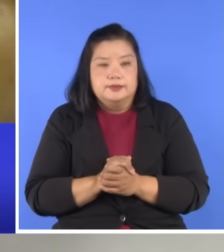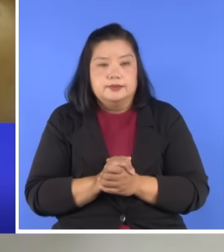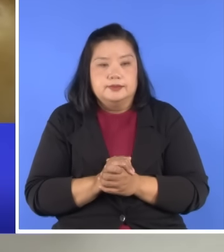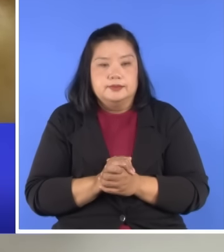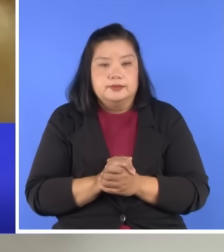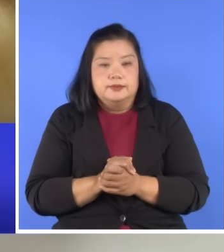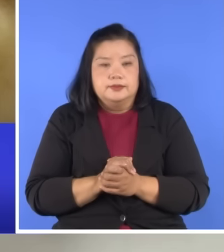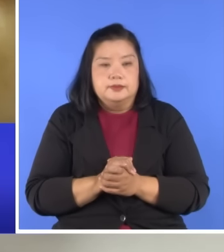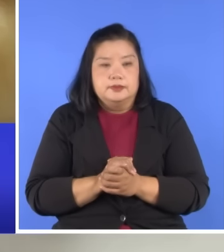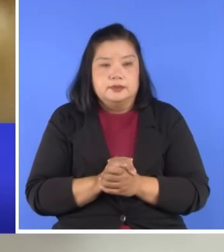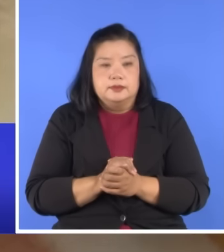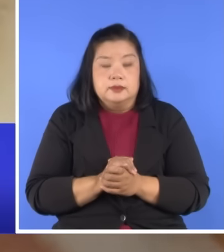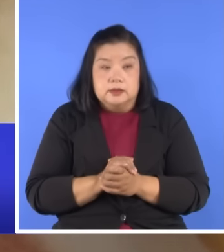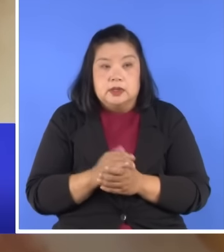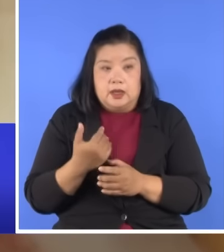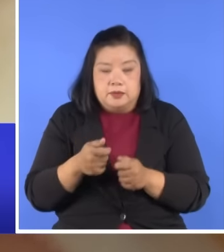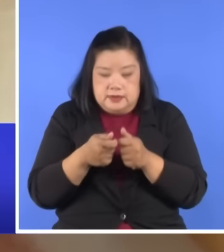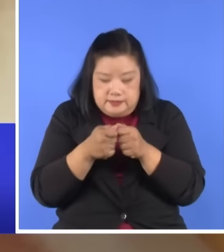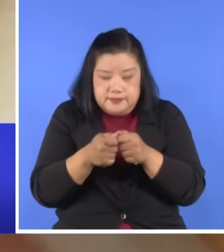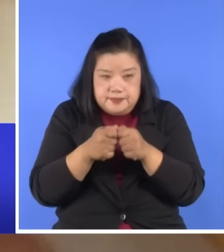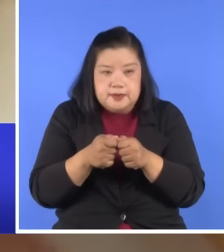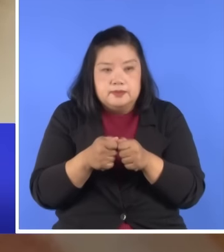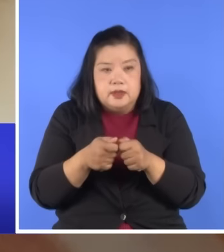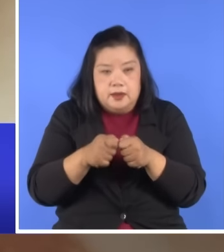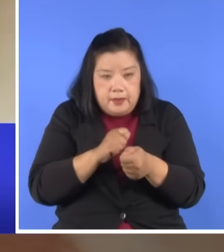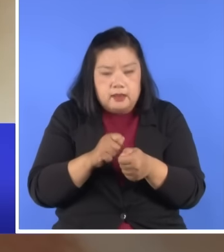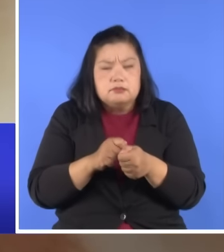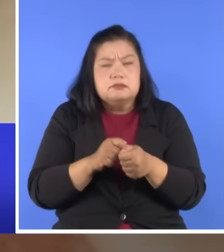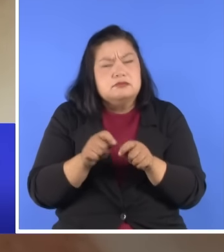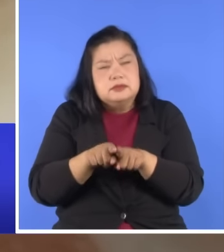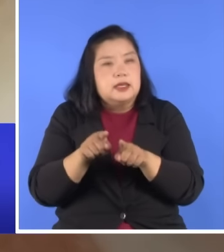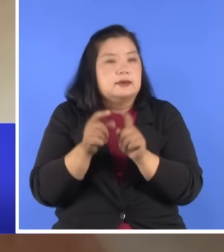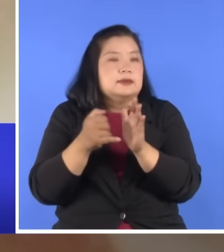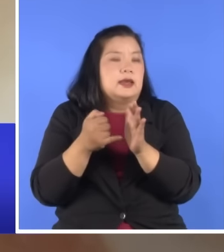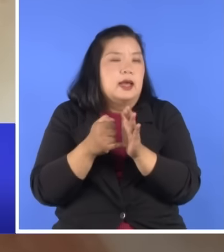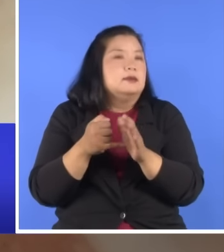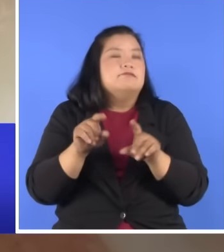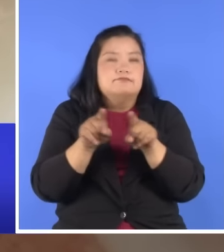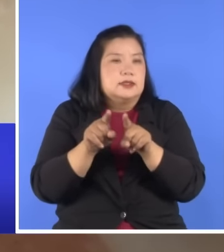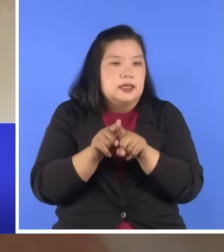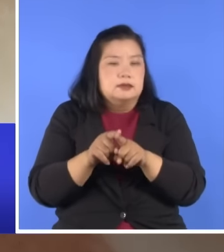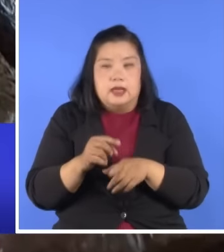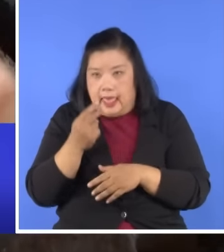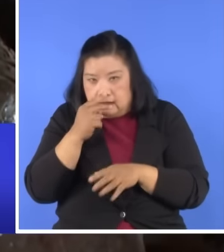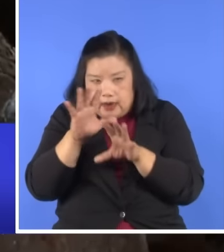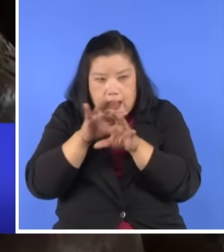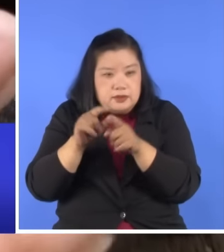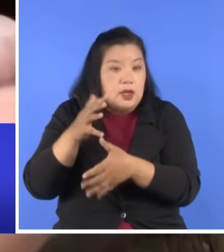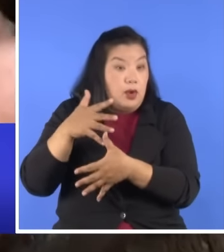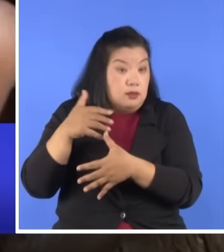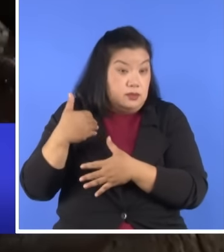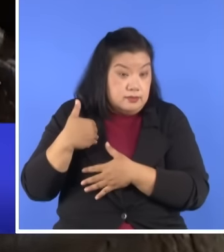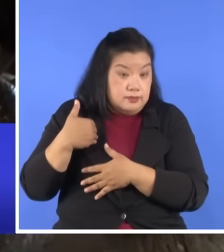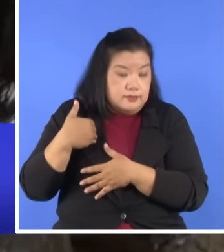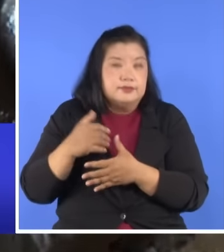คือถ้ามันเปราะก็เอาเอานิ้วนิ้วนี่บีบมันก็แป๊ะๆๆเหมือนเหมืเหมือนลูกลูกเการัดนั่นแหละนะครับมากินเออเนี่ยข้างในก็จะ